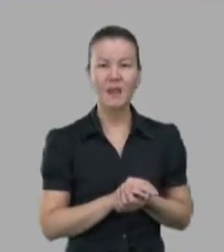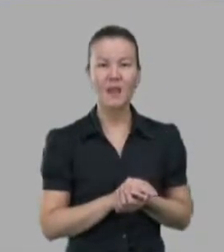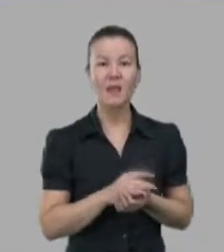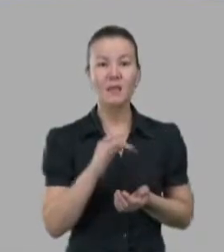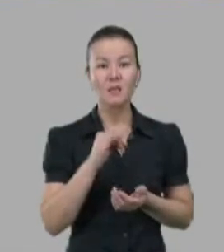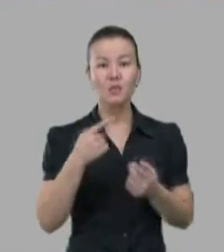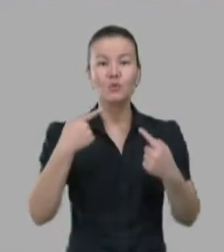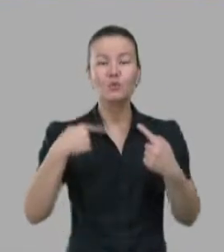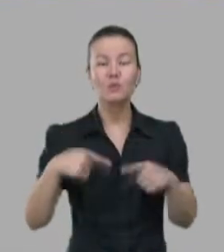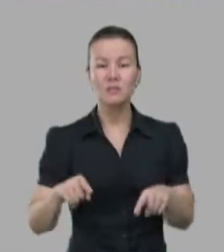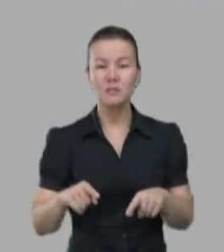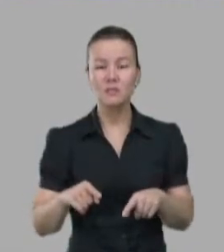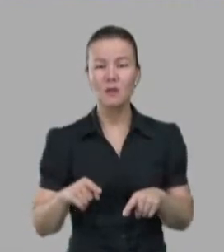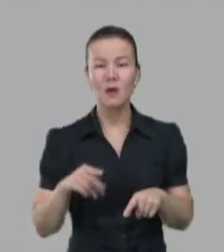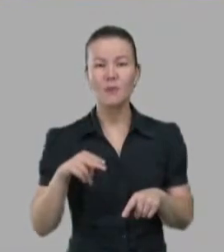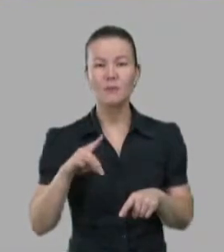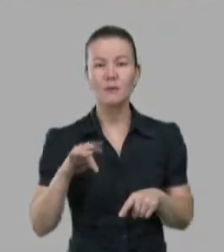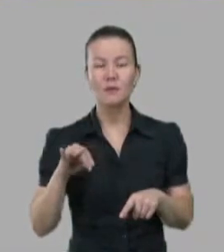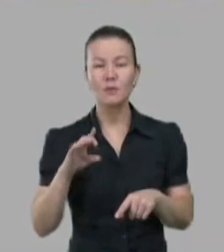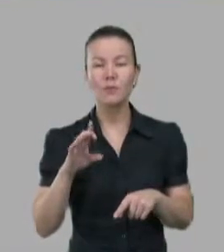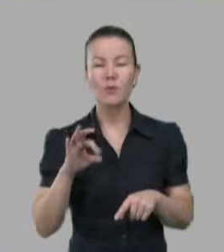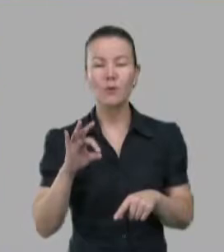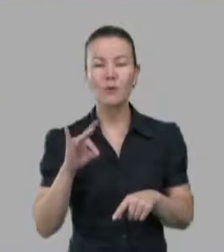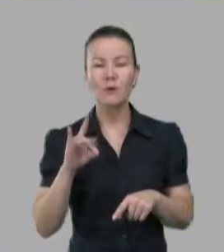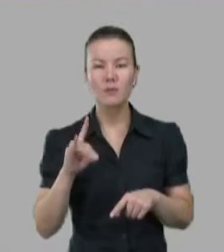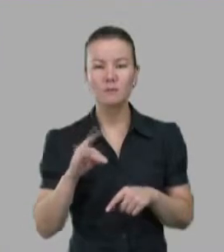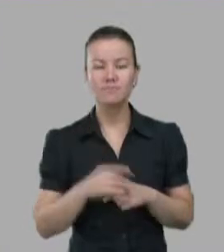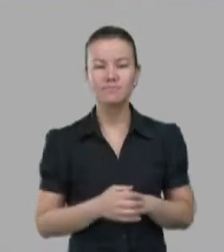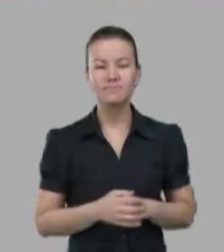и другие приборы.